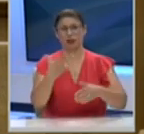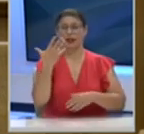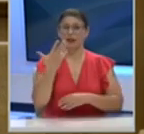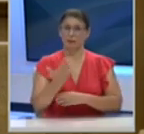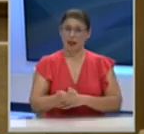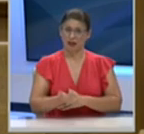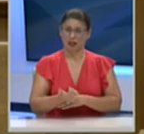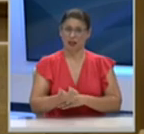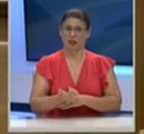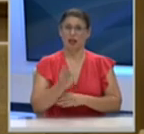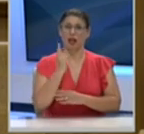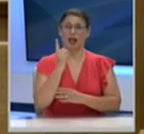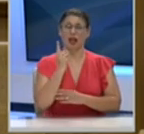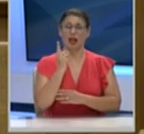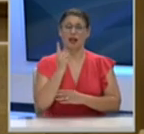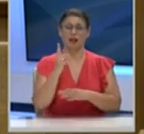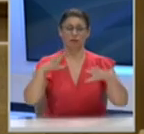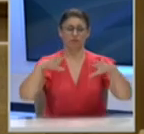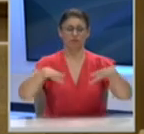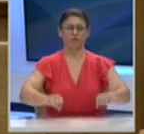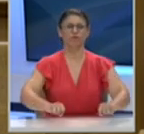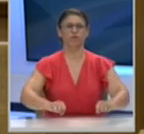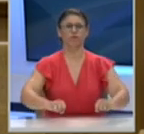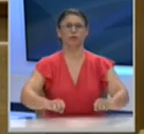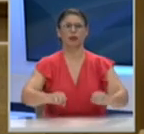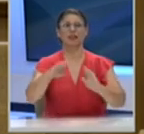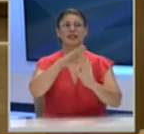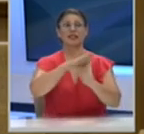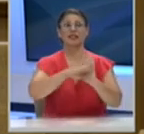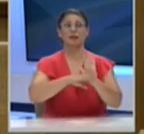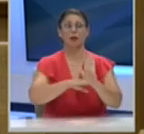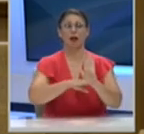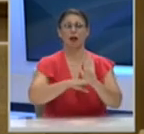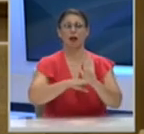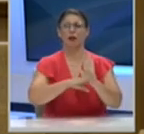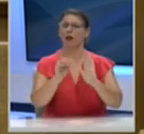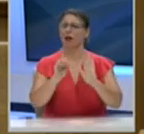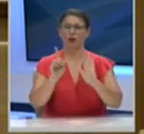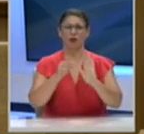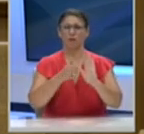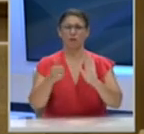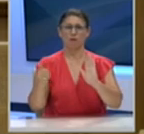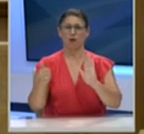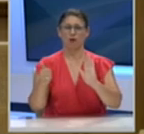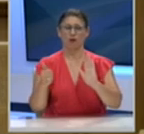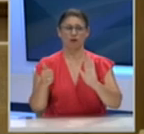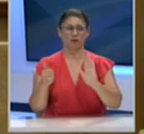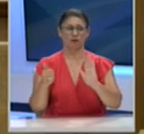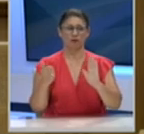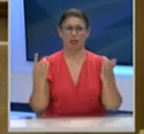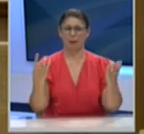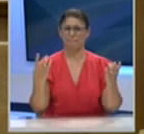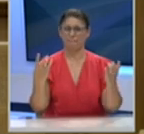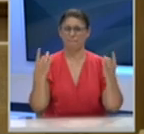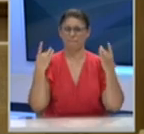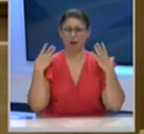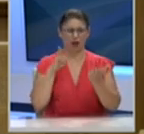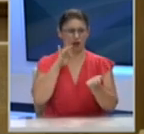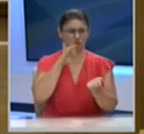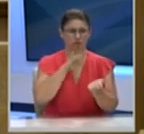υπάρχει ένα εγκατεστημένο σύστημα που όχι μόνο δεν αποτάσσει εκείνους οι